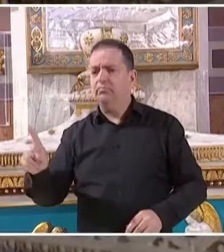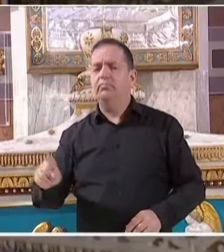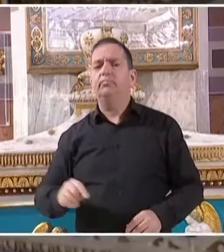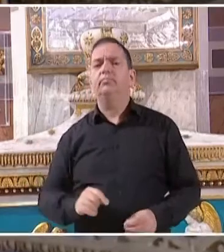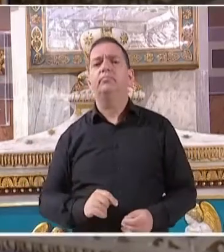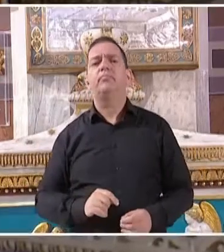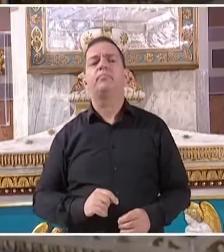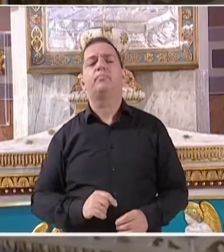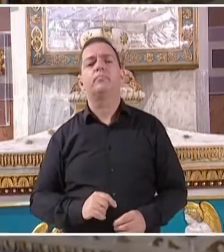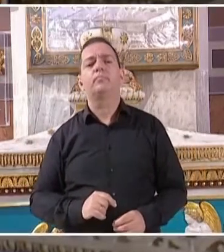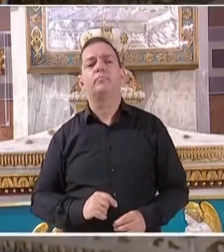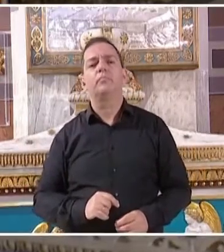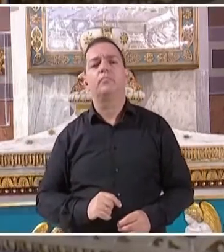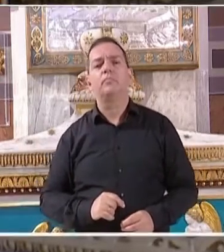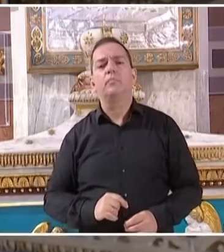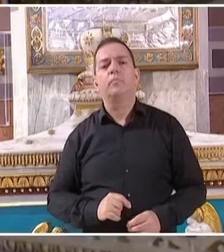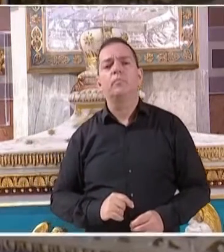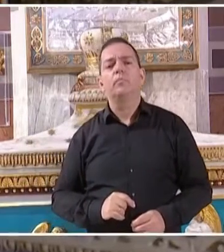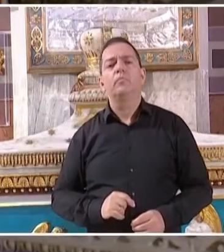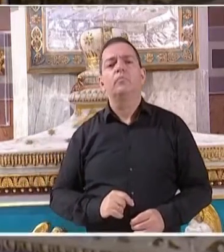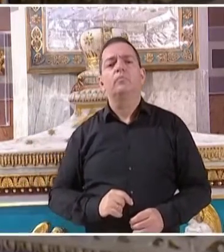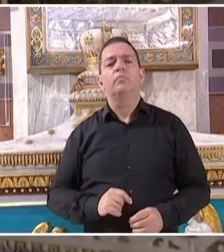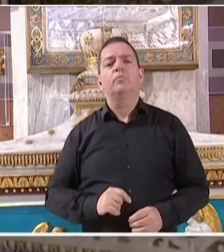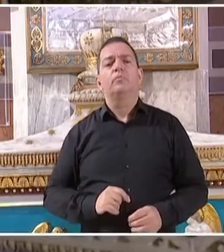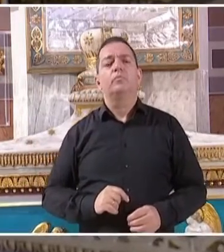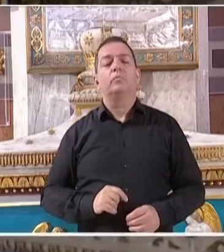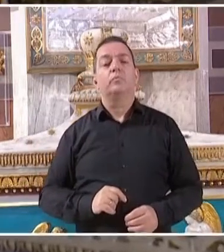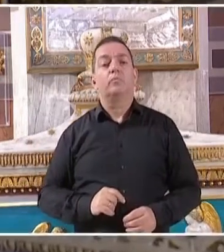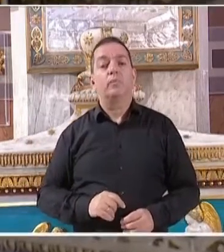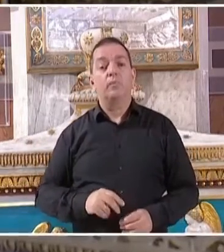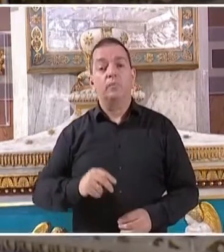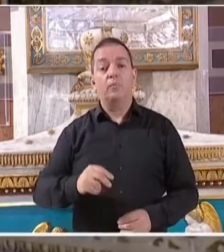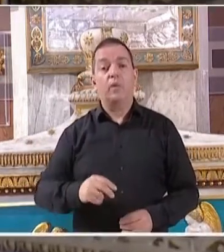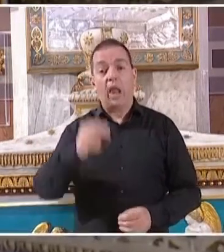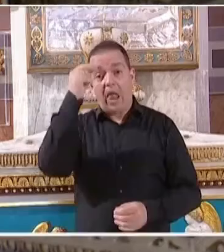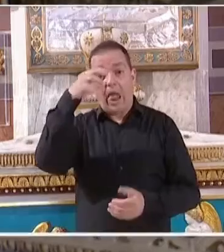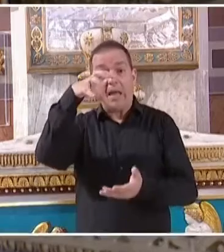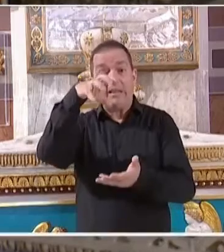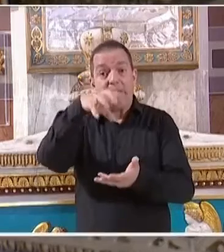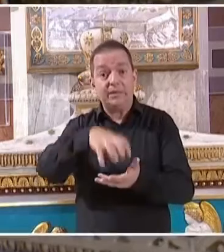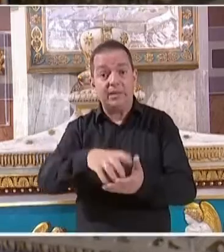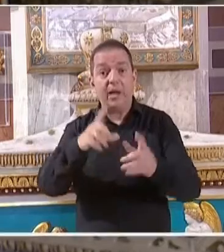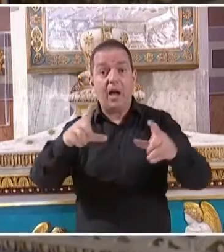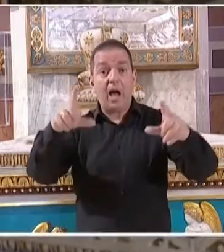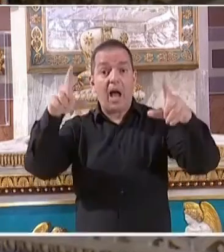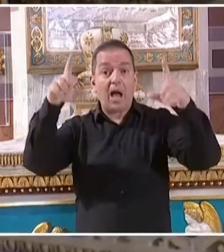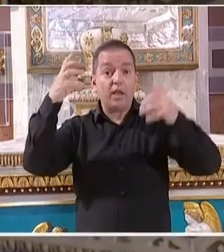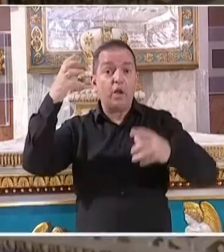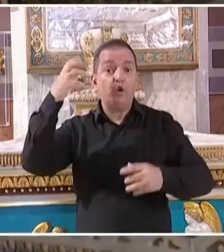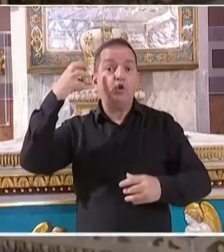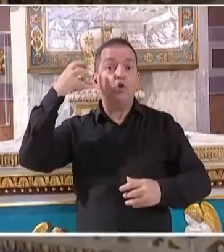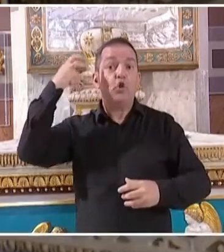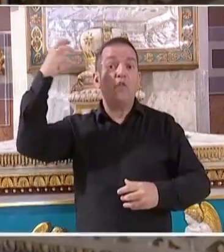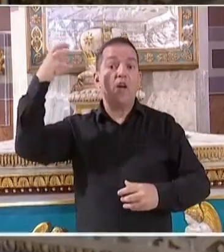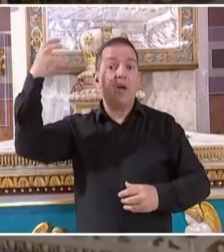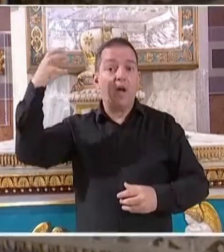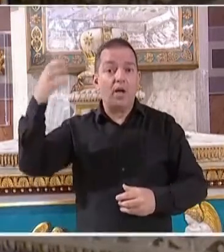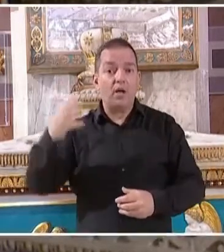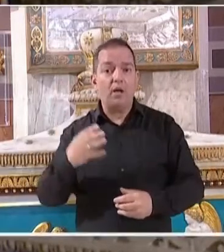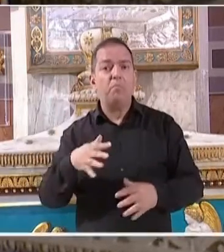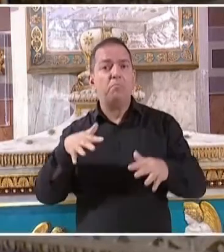Και όταν κατά την τελευταία λειτουργία στον ναό της Αγίας του Θεού